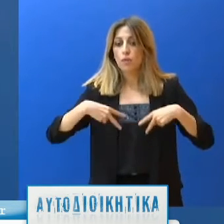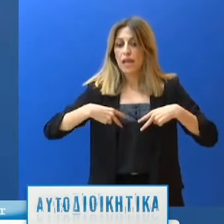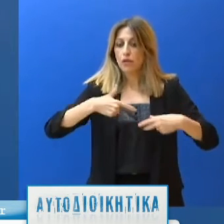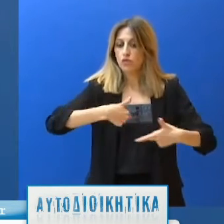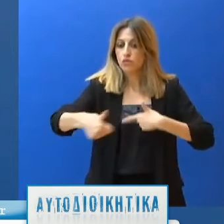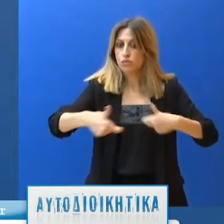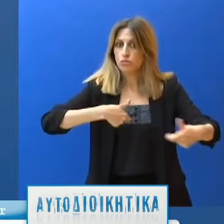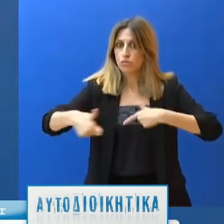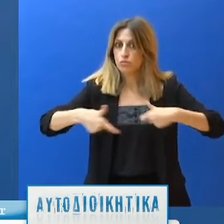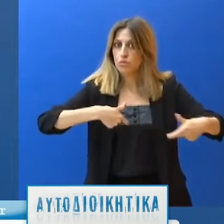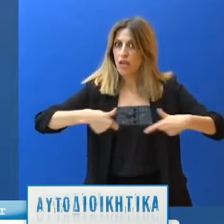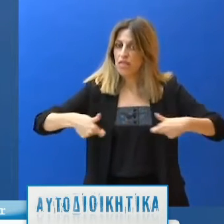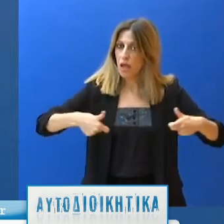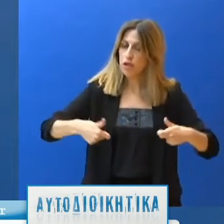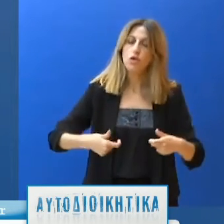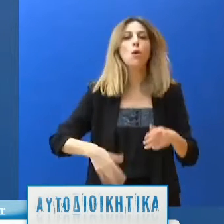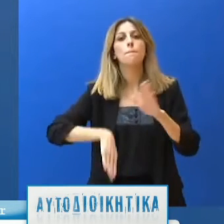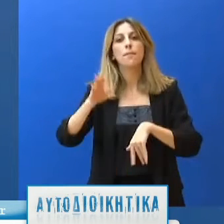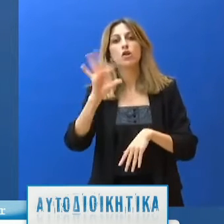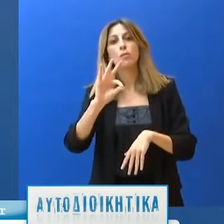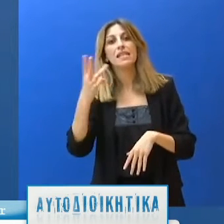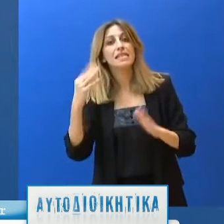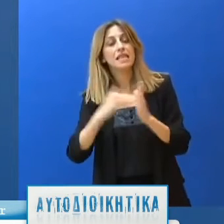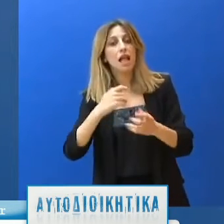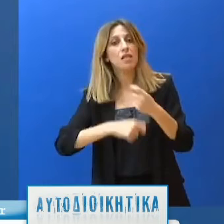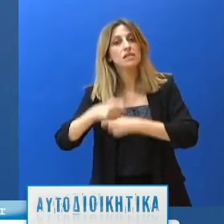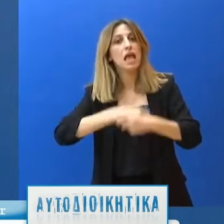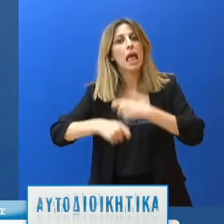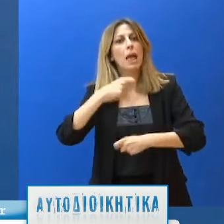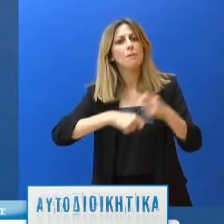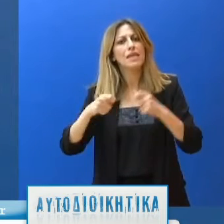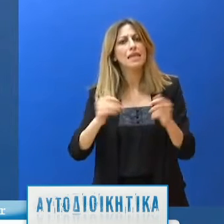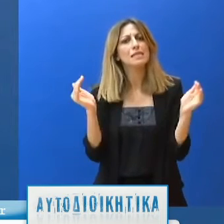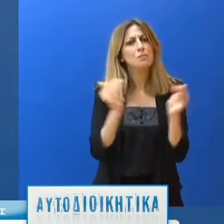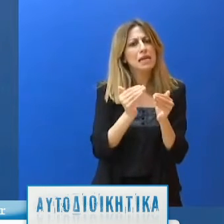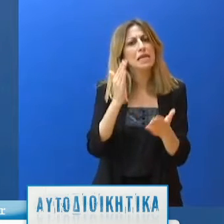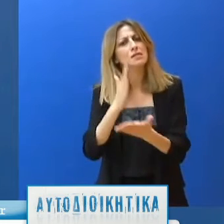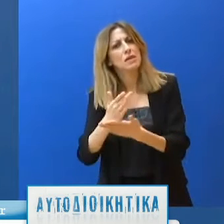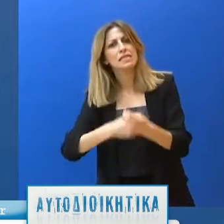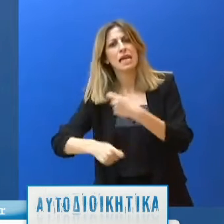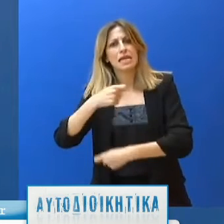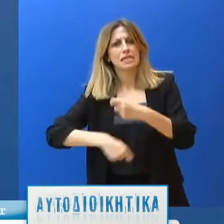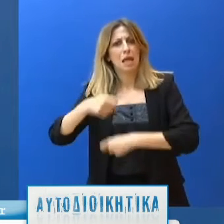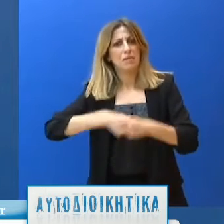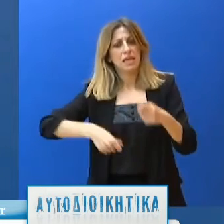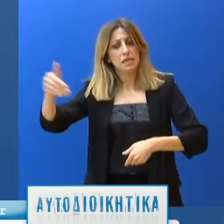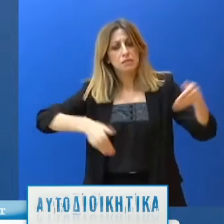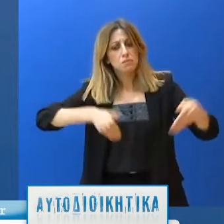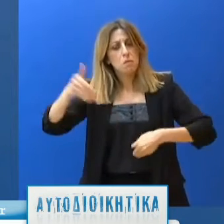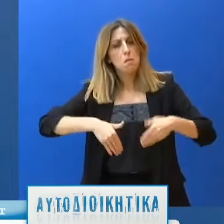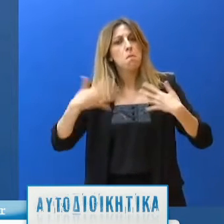προκαταβολής, για την οποία περισσότερες από 53.000 επιχειρήσεις, κυρίως μικρές και μεσαίες, οριστικοποίησαν την αίτησή